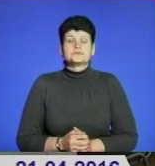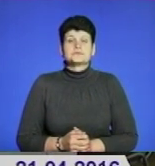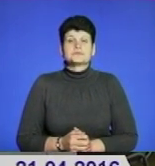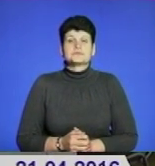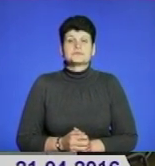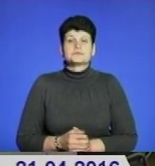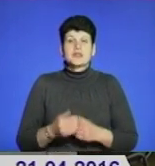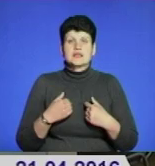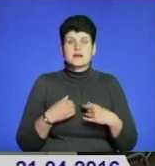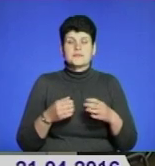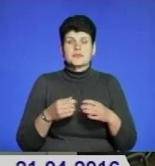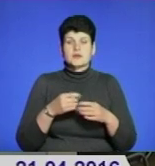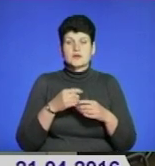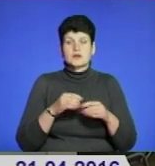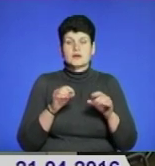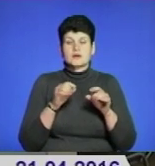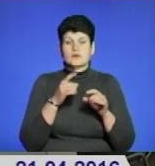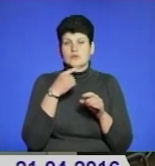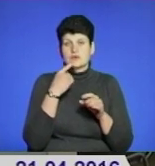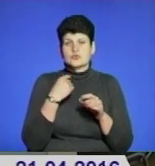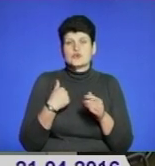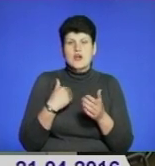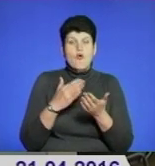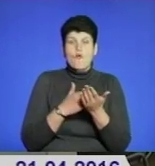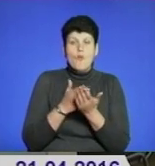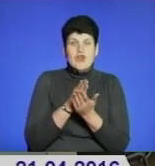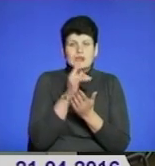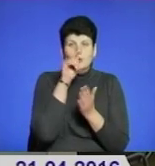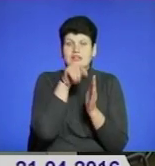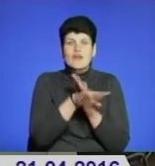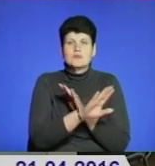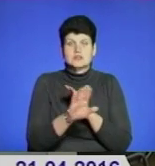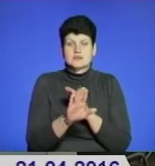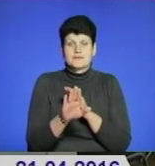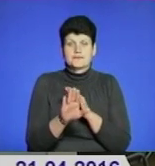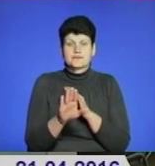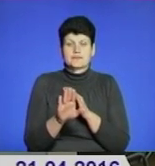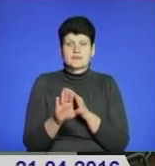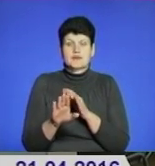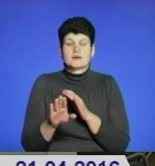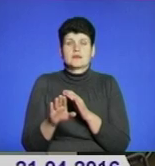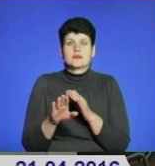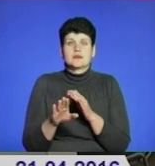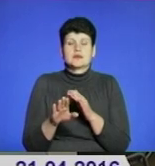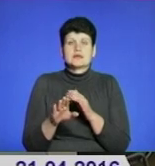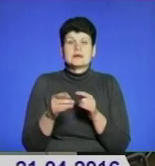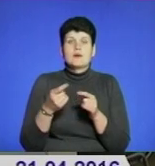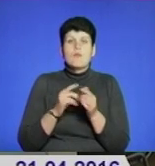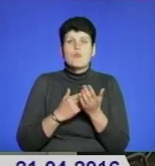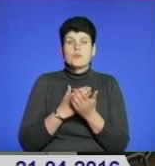Я казав, що я в політику не мішаюся, бо я сказав, Дон Боско, моя політика, то є